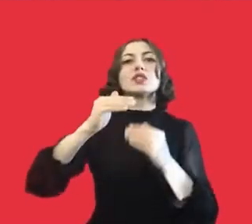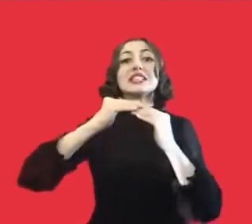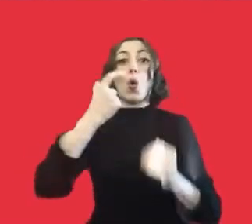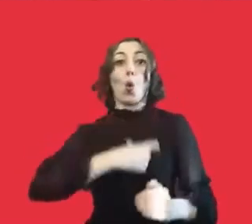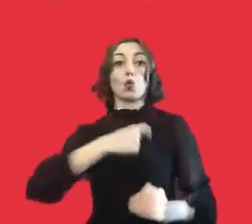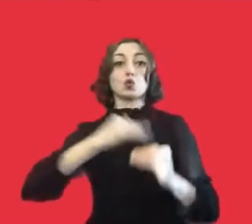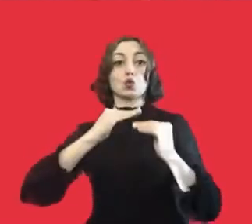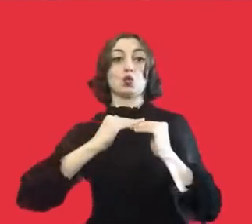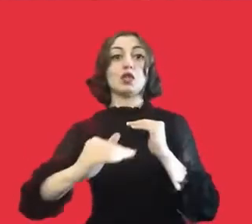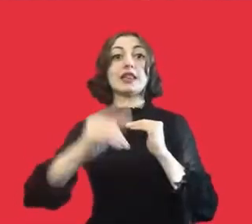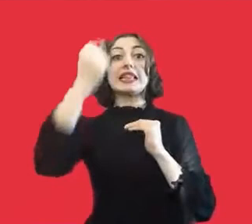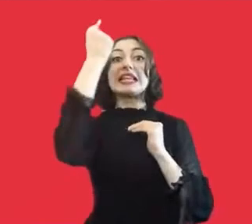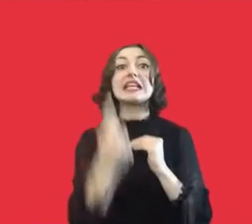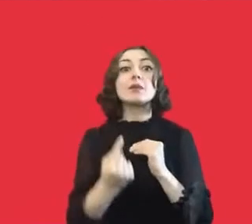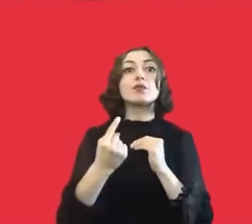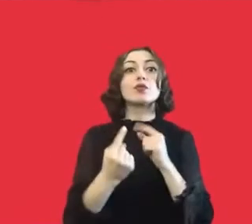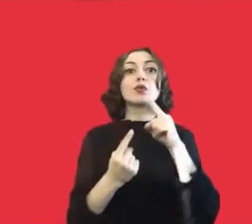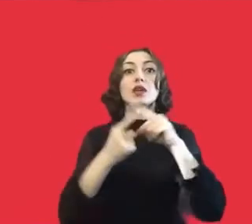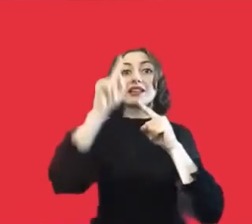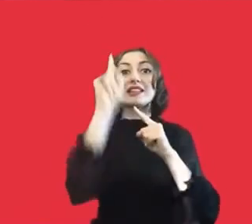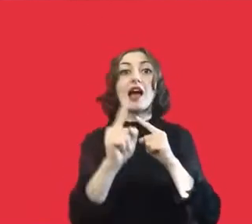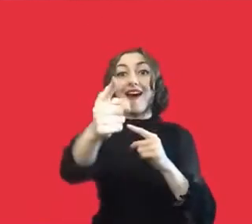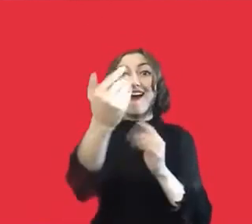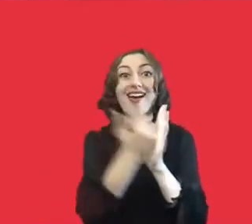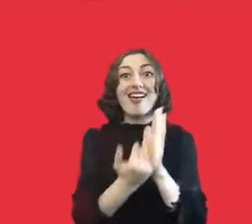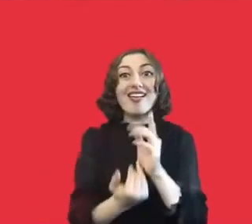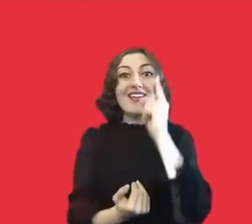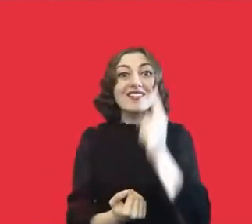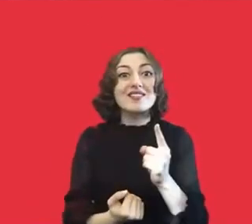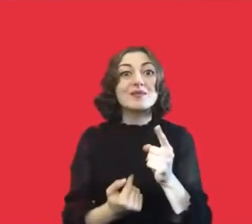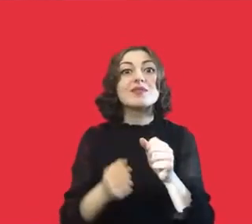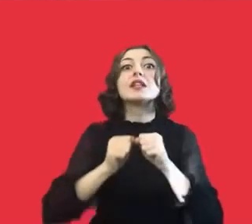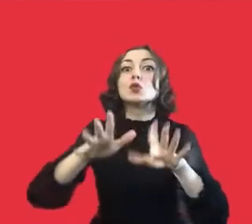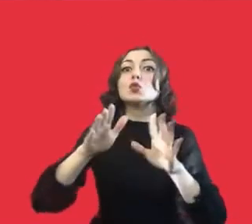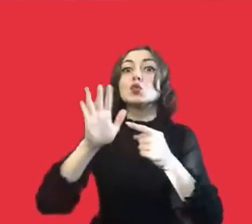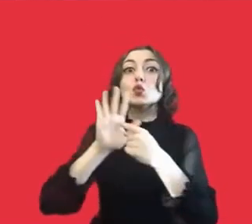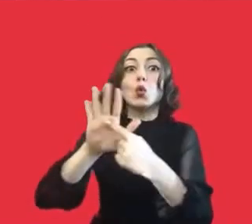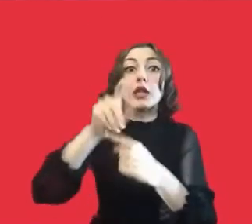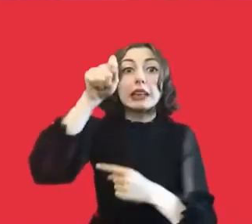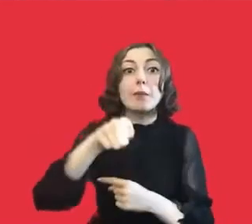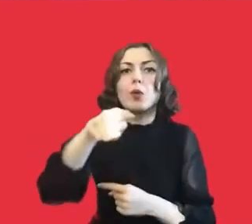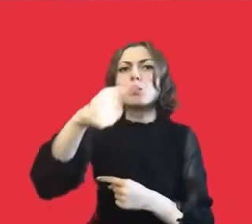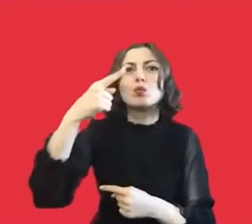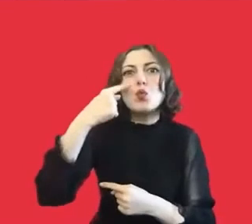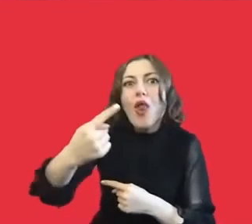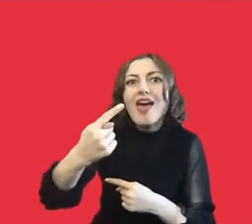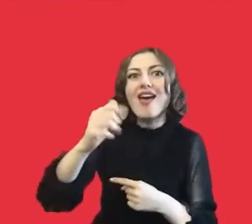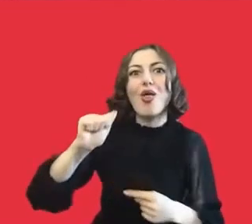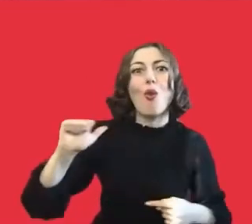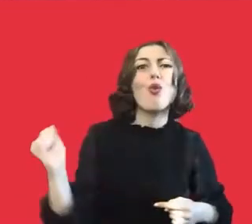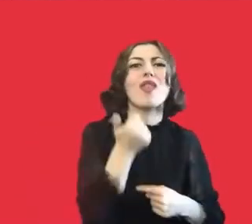Türkiye'deki ilk ve tek platform gönüllülük alanında savunuculuk yapan. Bu anlamda onların da size